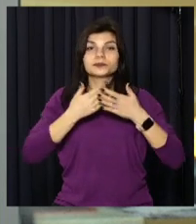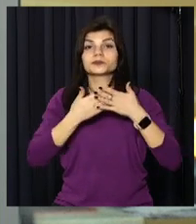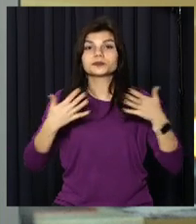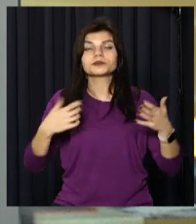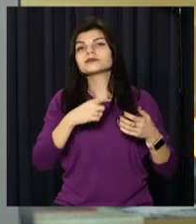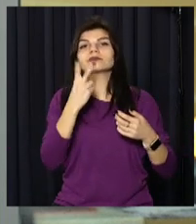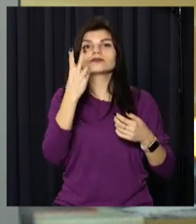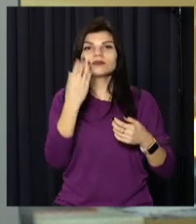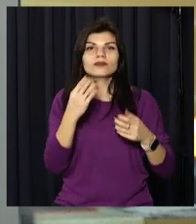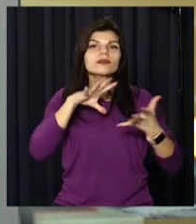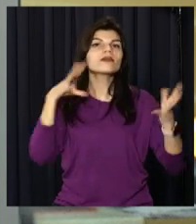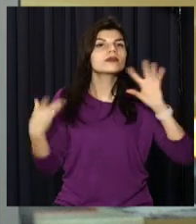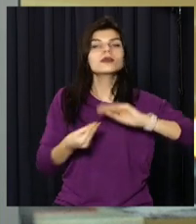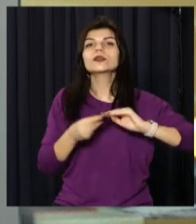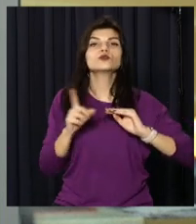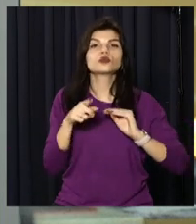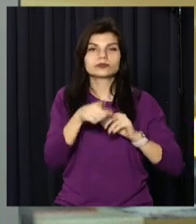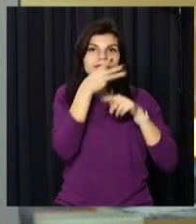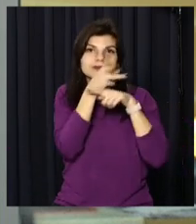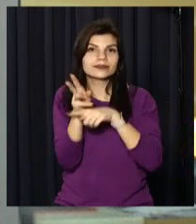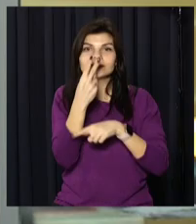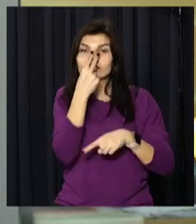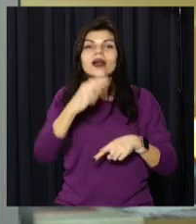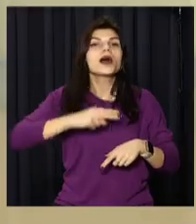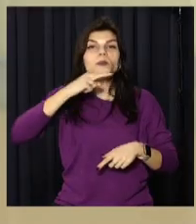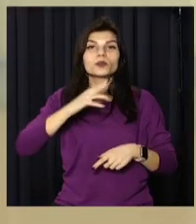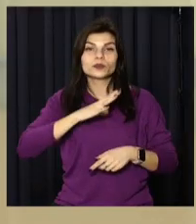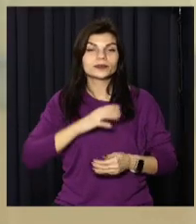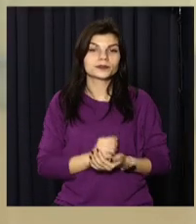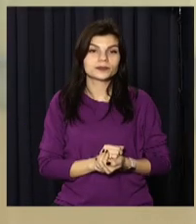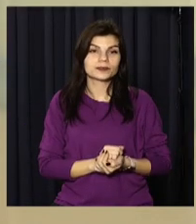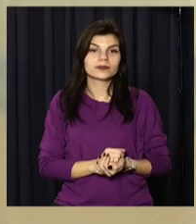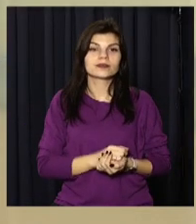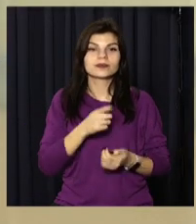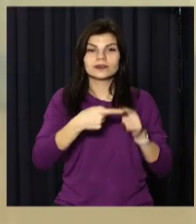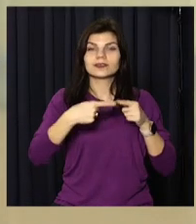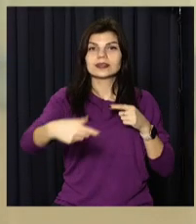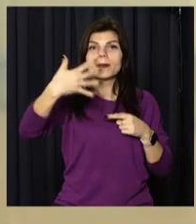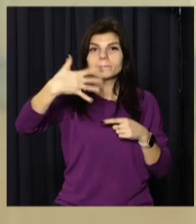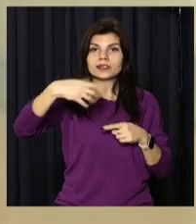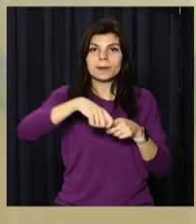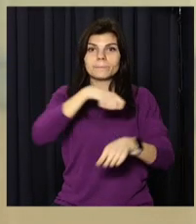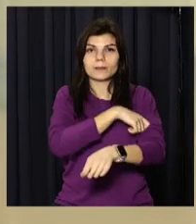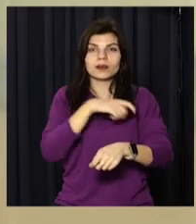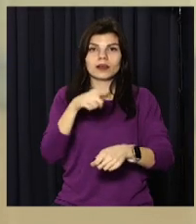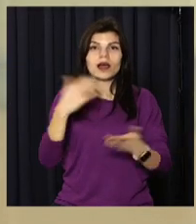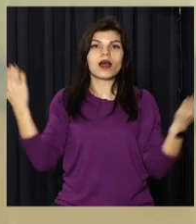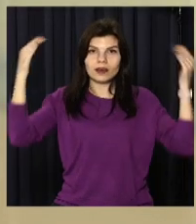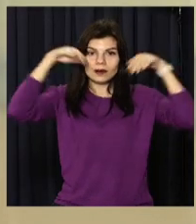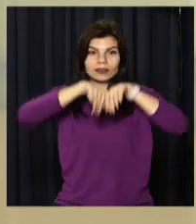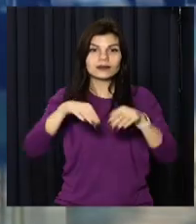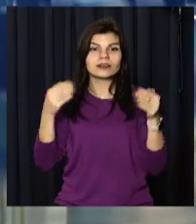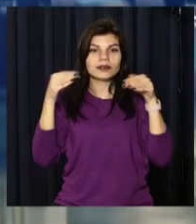результати 2 днів змагань – далі В'ячеслав Куліш. На спринтерській дистанції 50 метрів бразом перемогу у